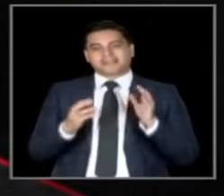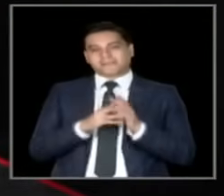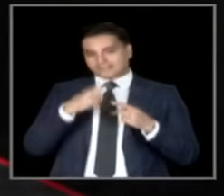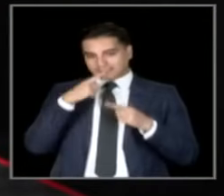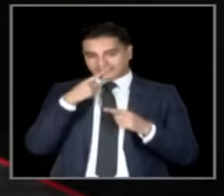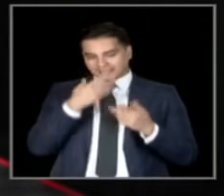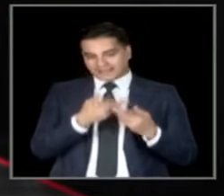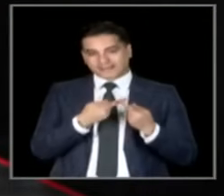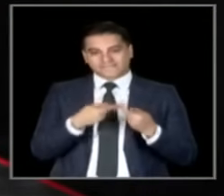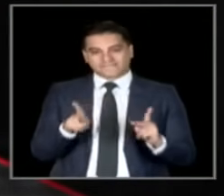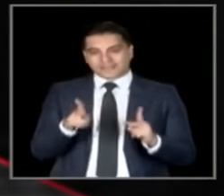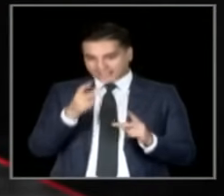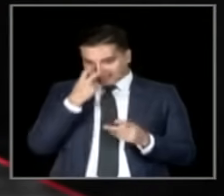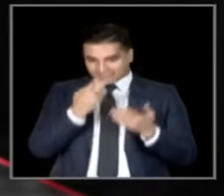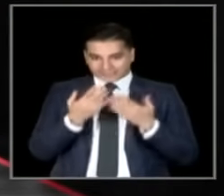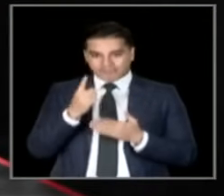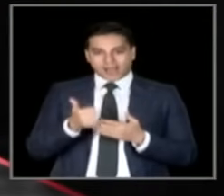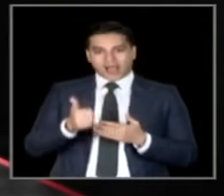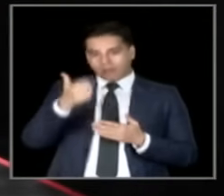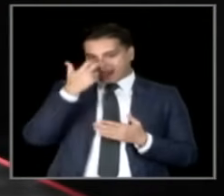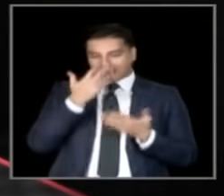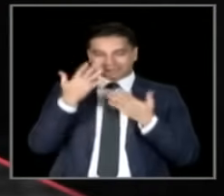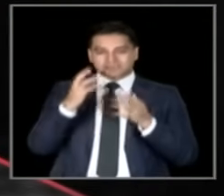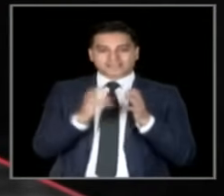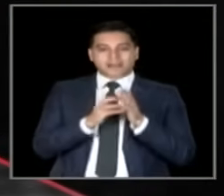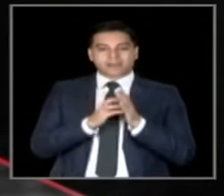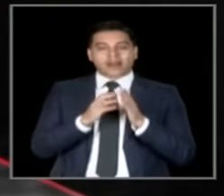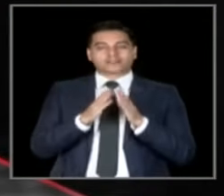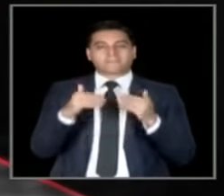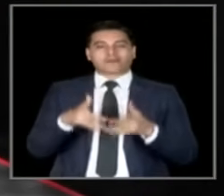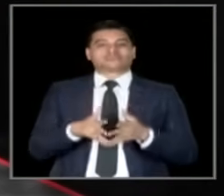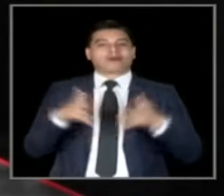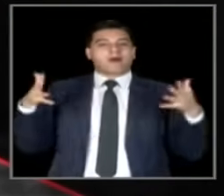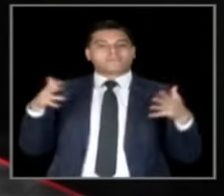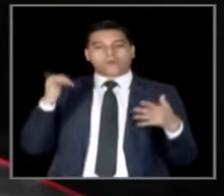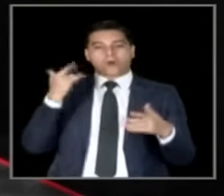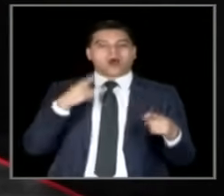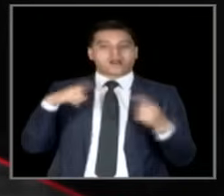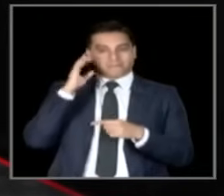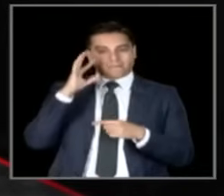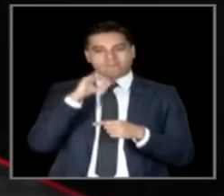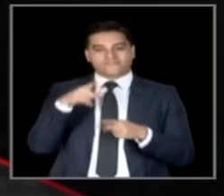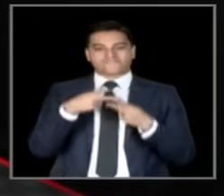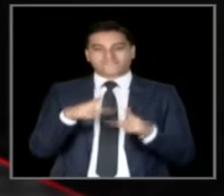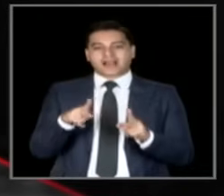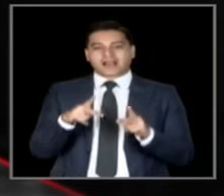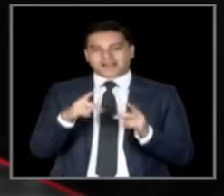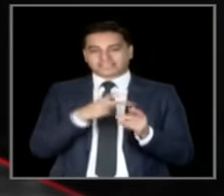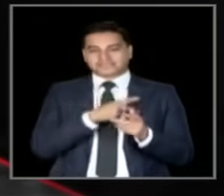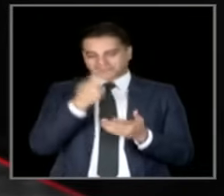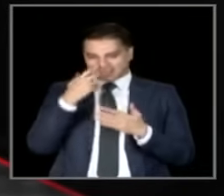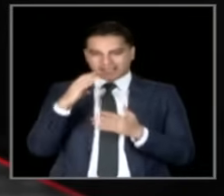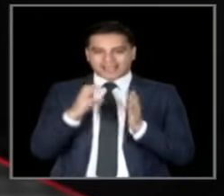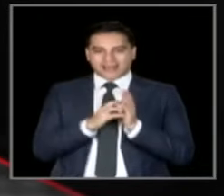جامعة الإسكندرية واحدة من كبريات الجامعات المصرية والعربية، تأسست رسمياً باسم